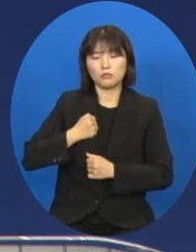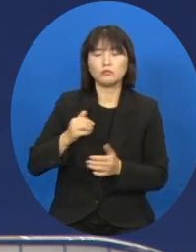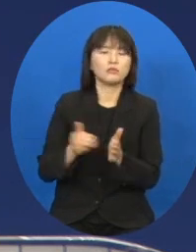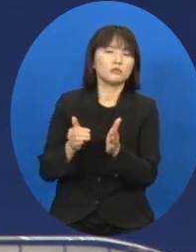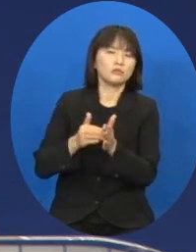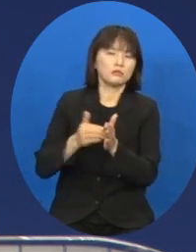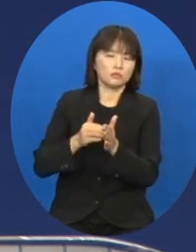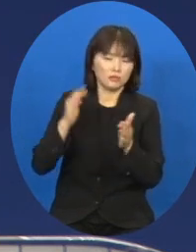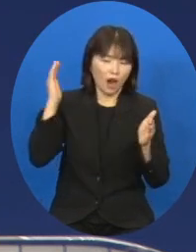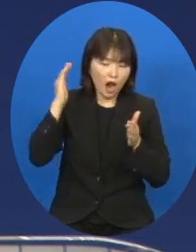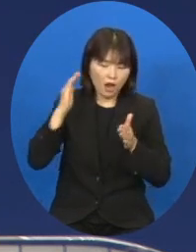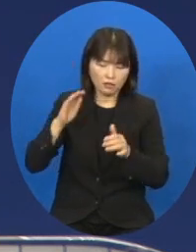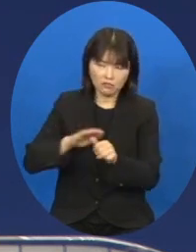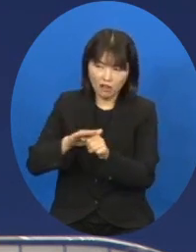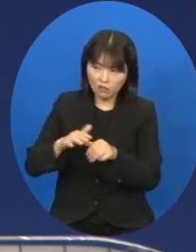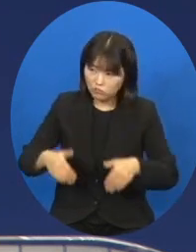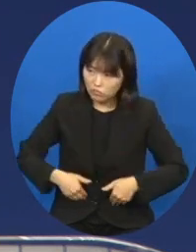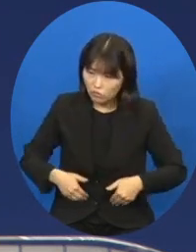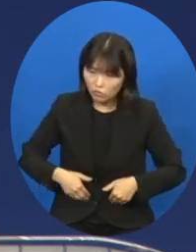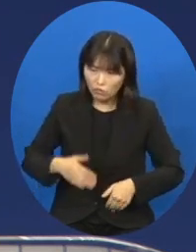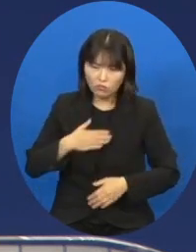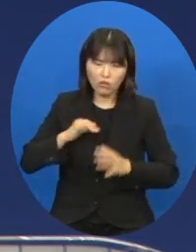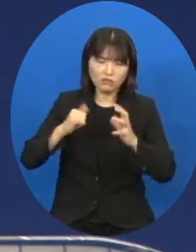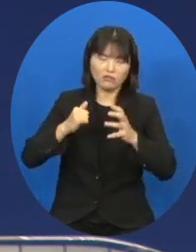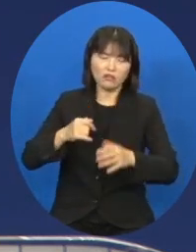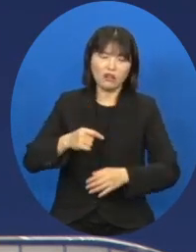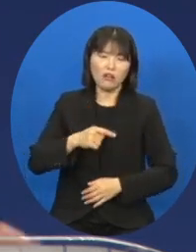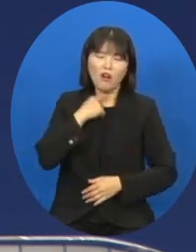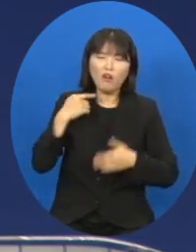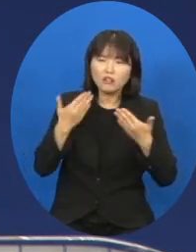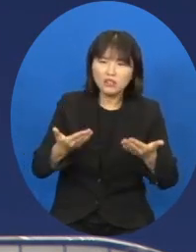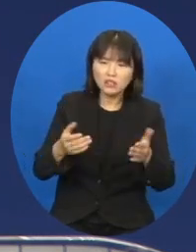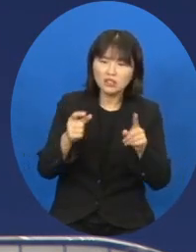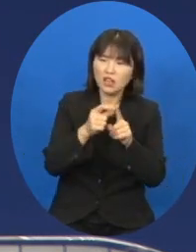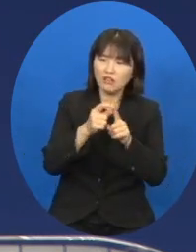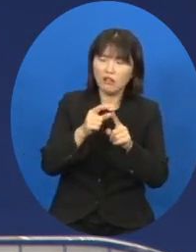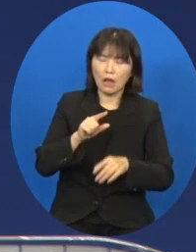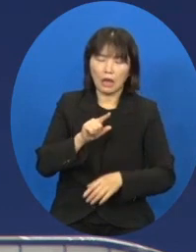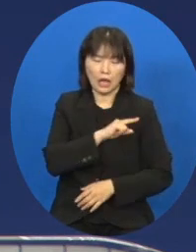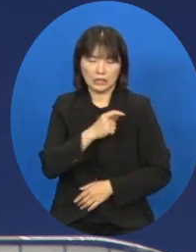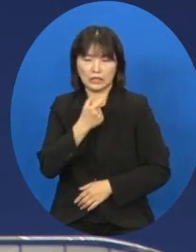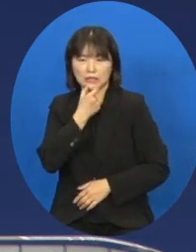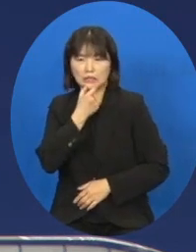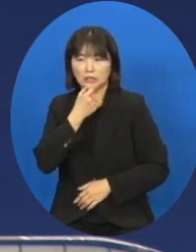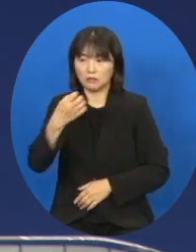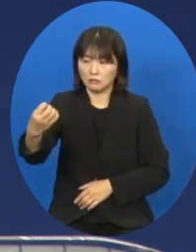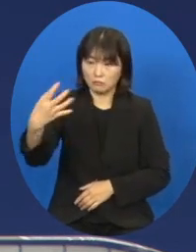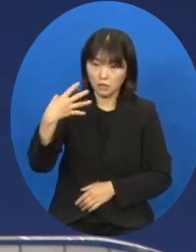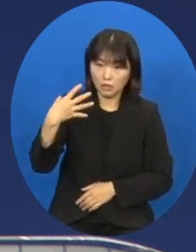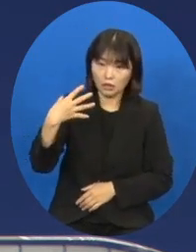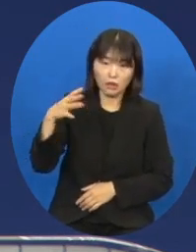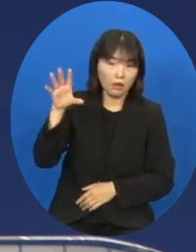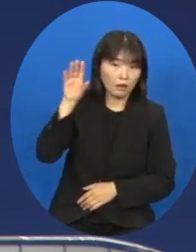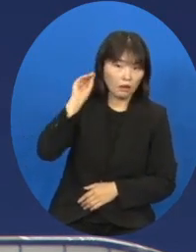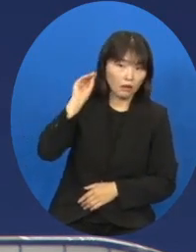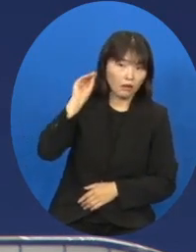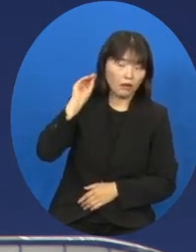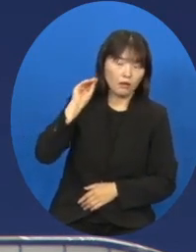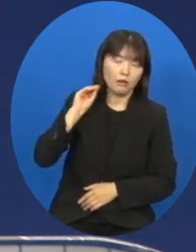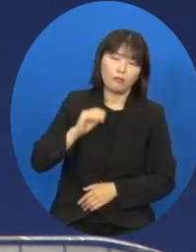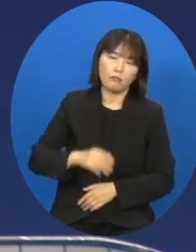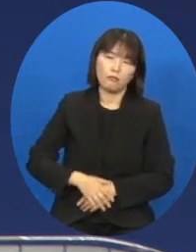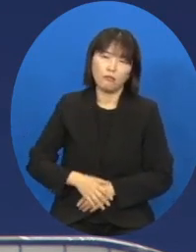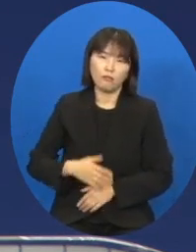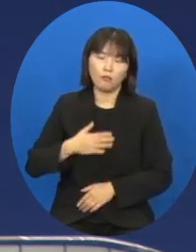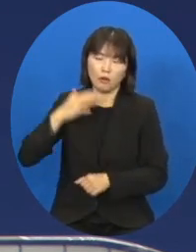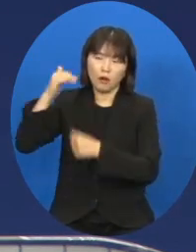세상에서 헌신이라는 단어가 가장 싫어요. 이렇게 말을 하는 것을 듣고, 자기는